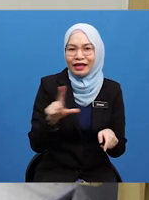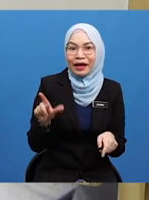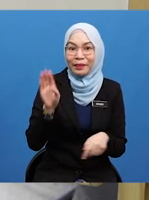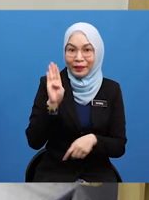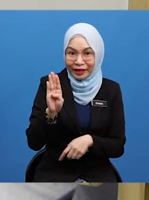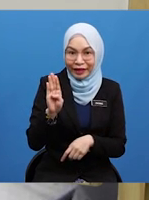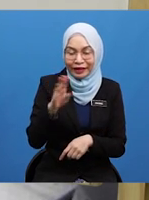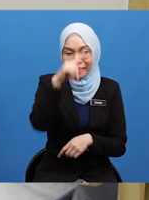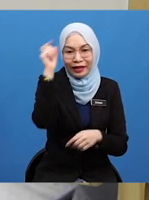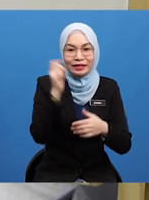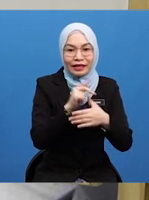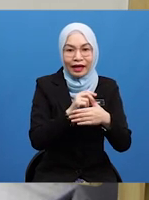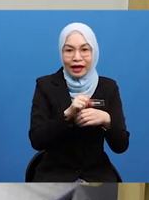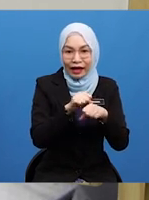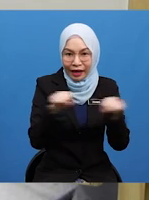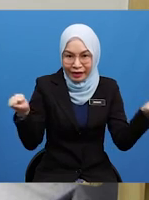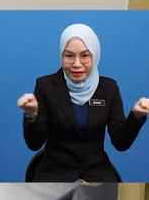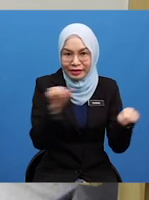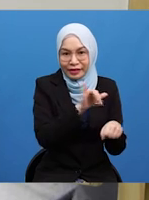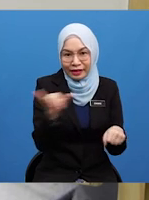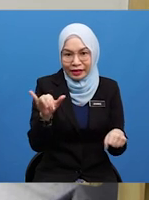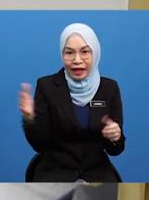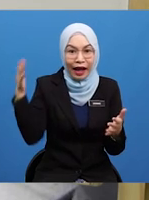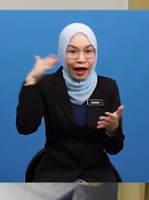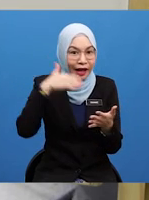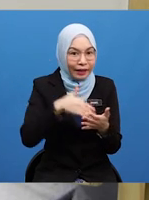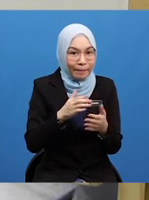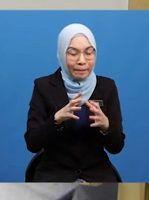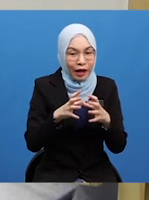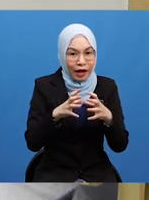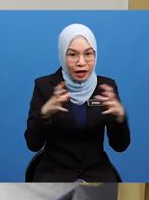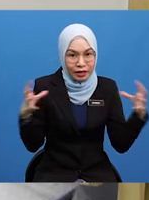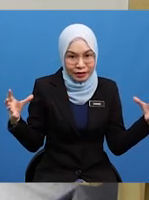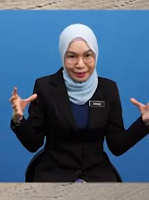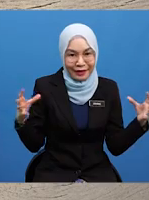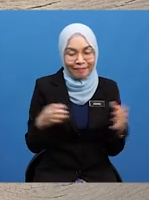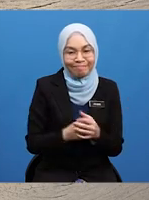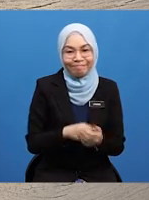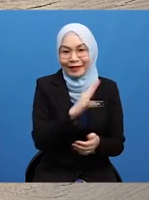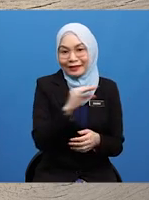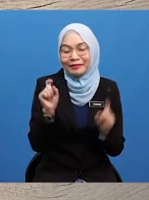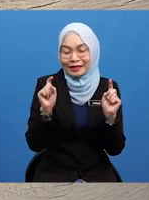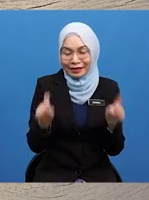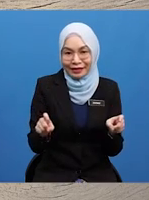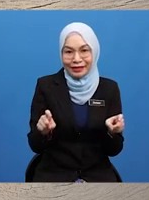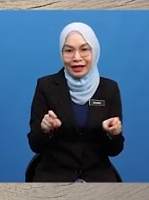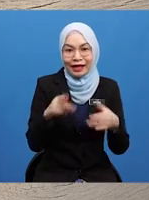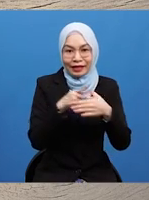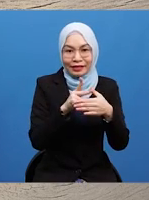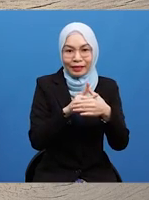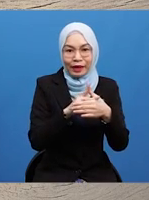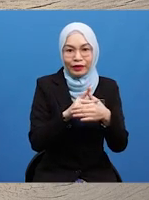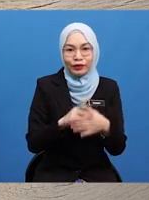besar. Bermakna isi padunya juga adalah besar. Unit bagi isi